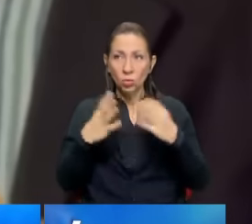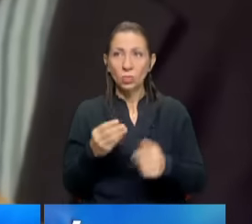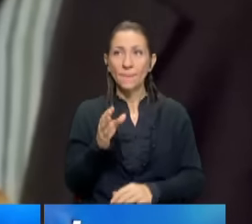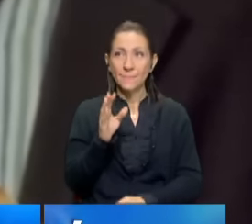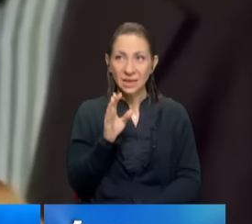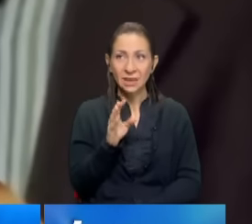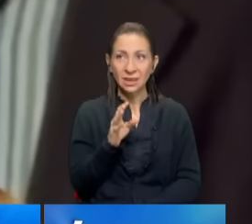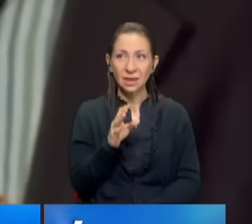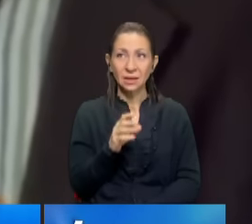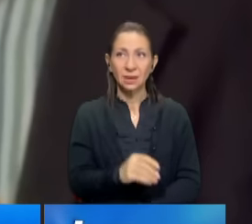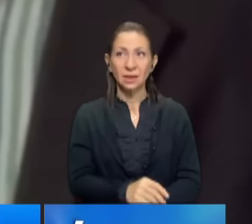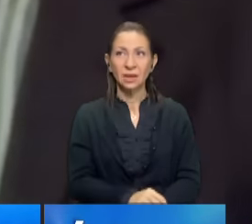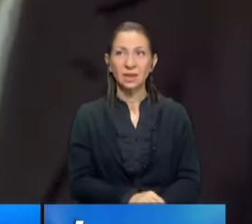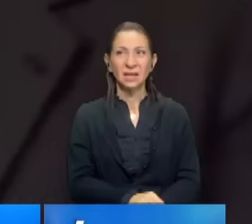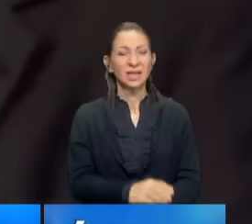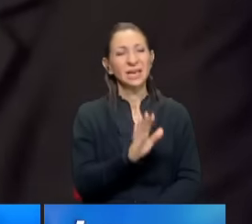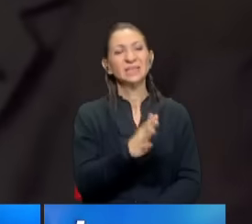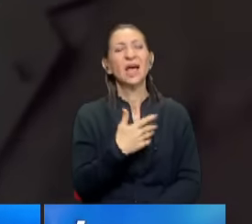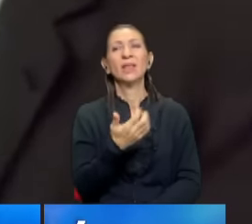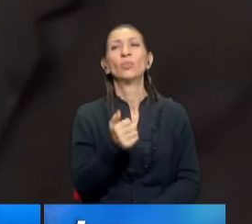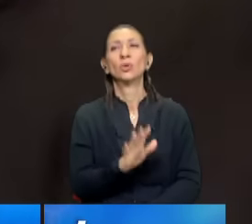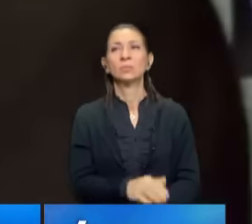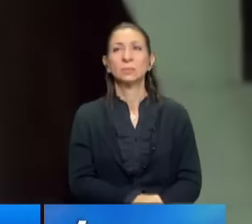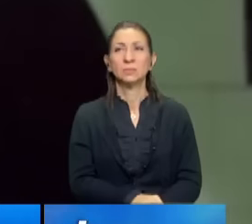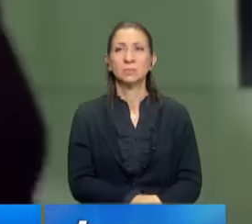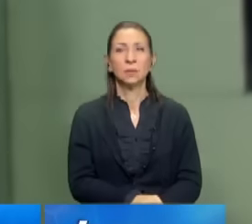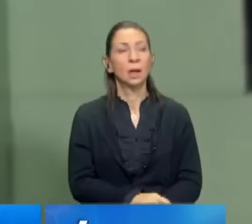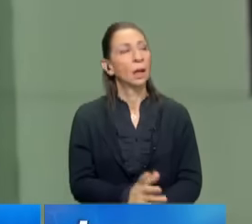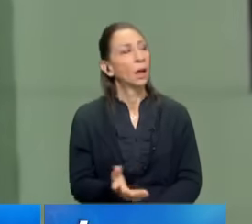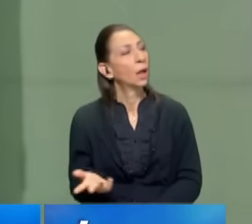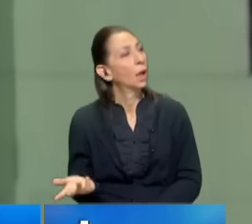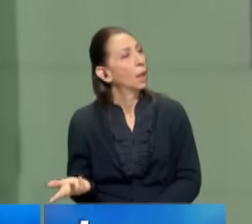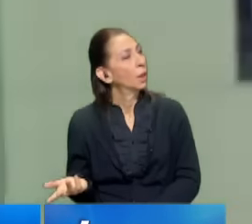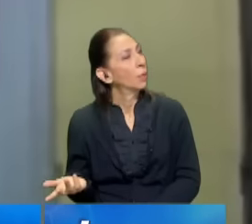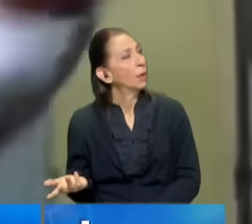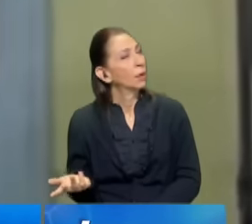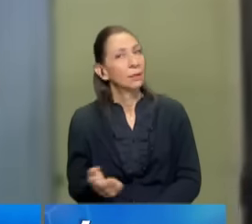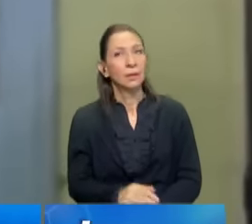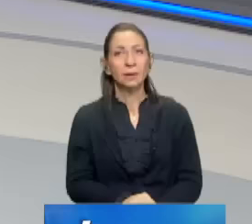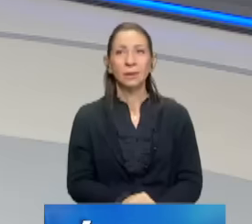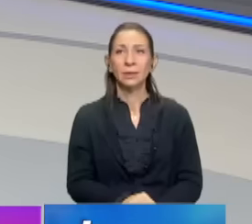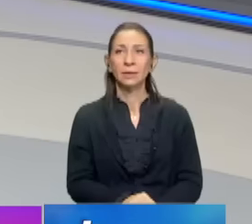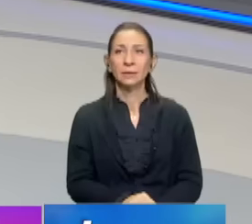Peki. Kalsın almıyorum. Hay Allah'ım hay.